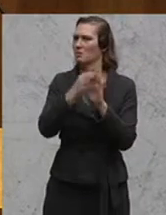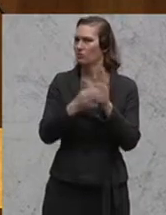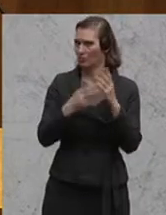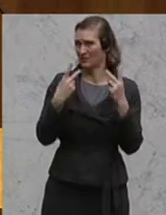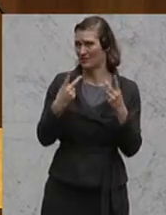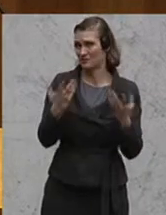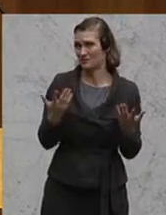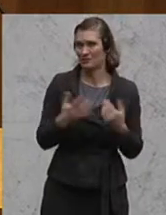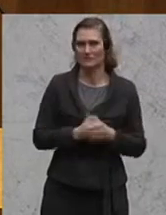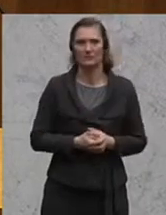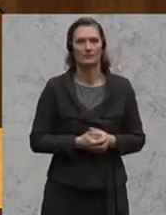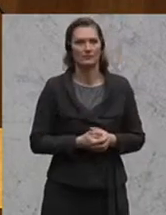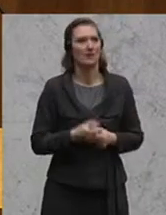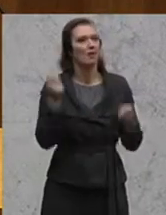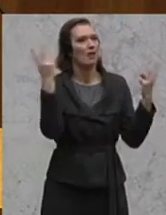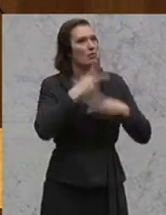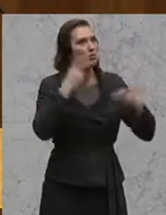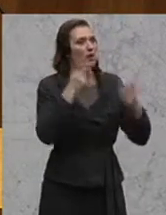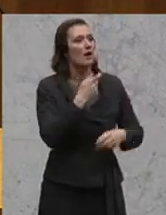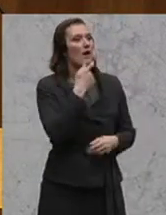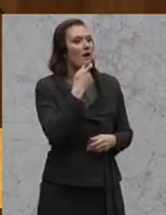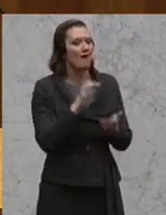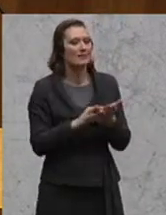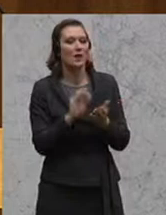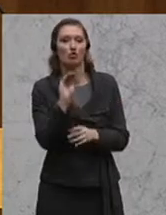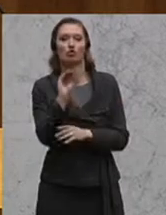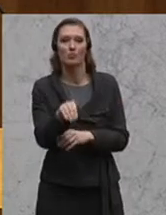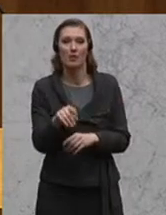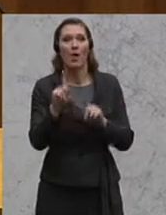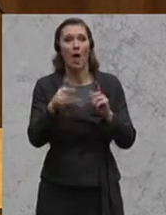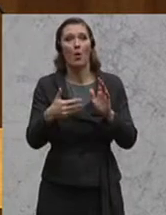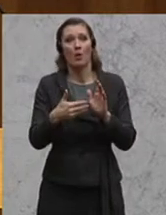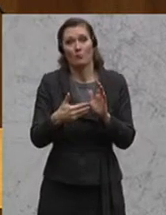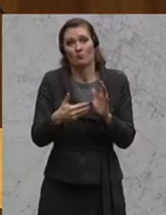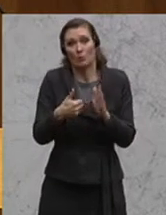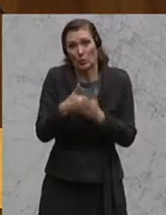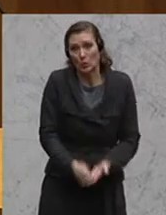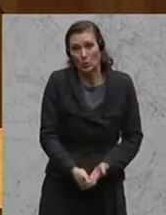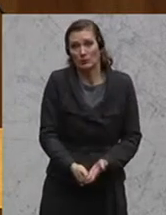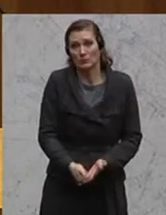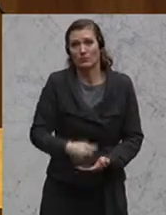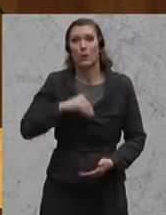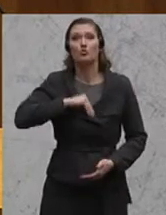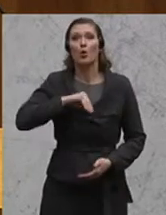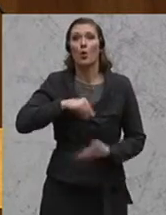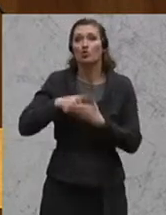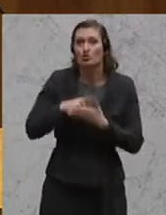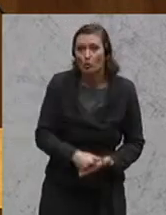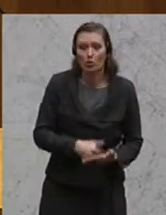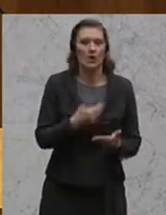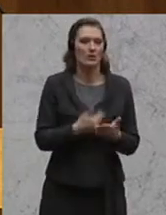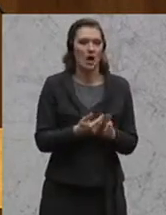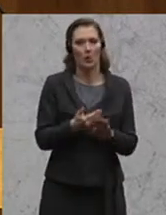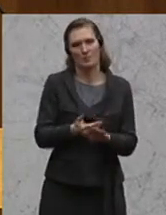Punkt, dass natürlich auch die Eizellenspenderin einem großen psychologischen Druck unterliegt. Und daher wird auch dort eine